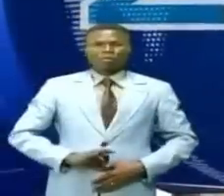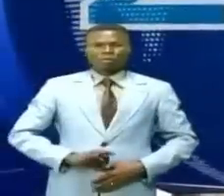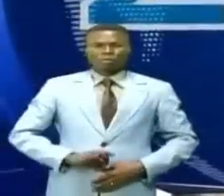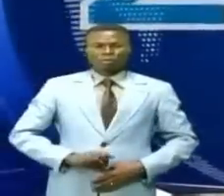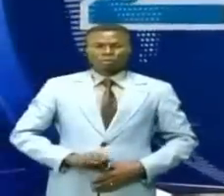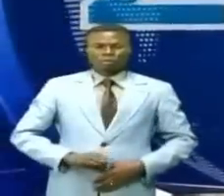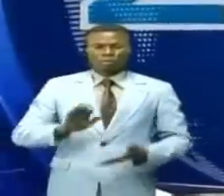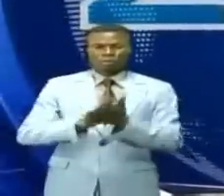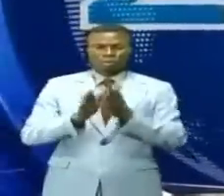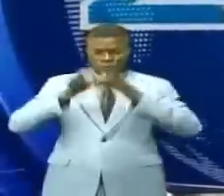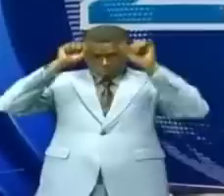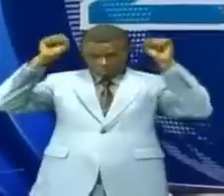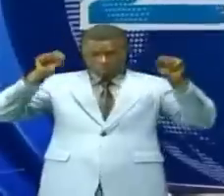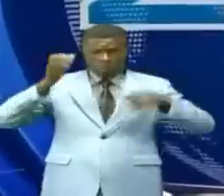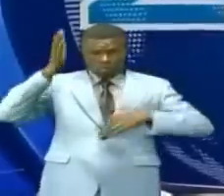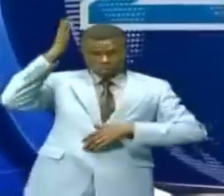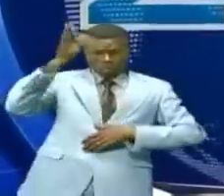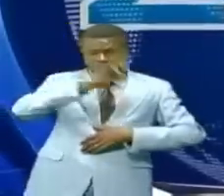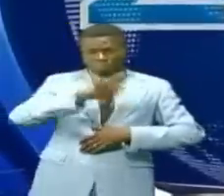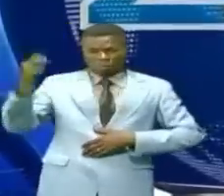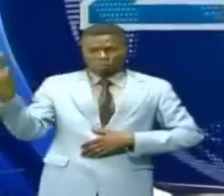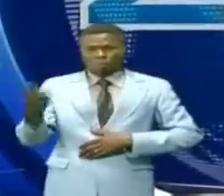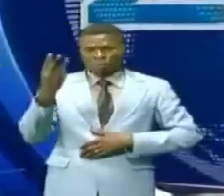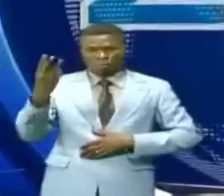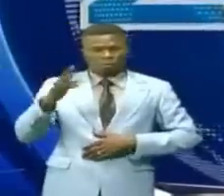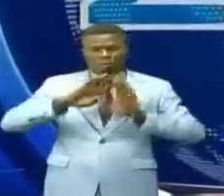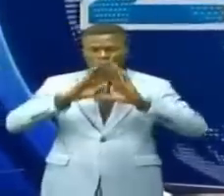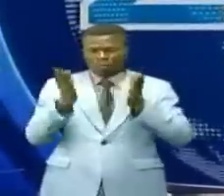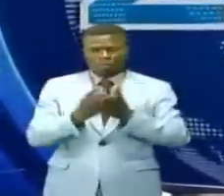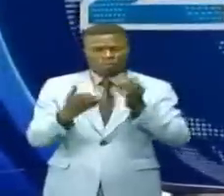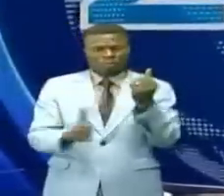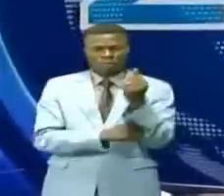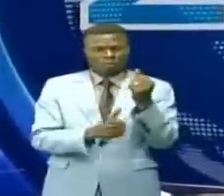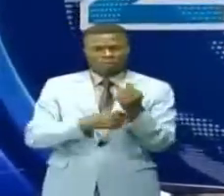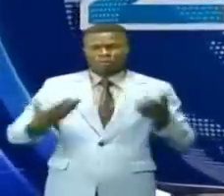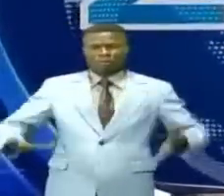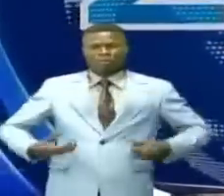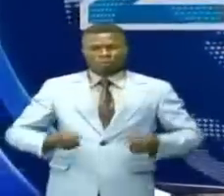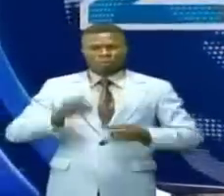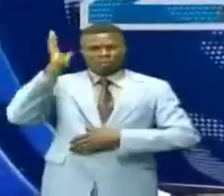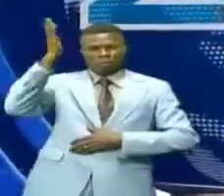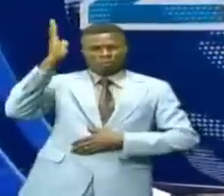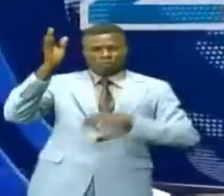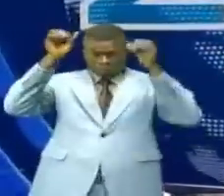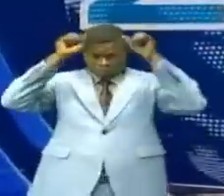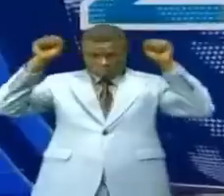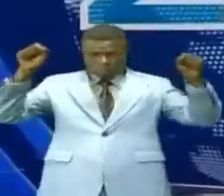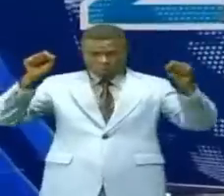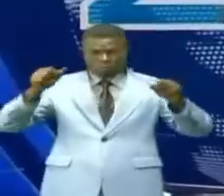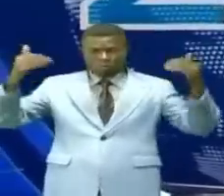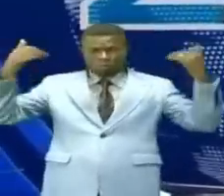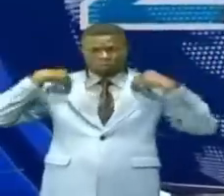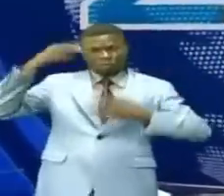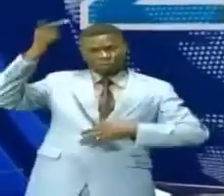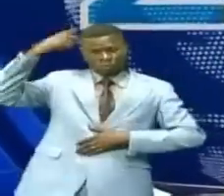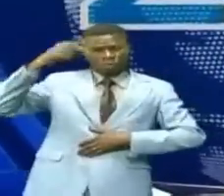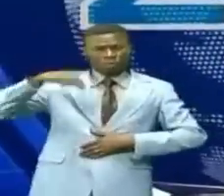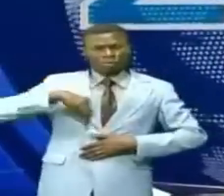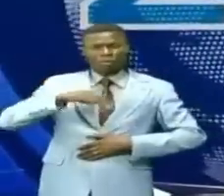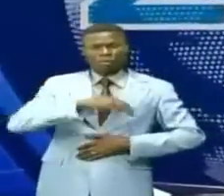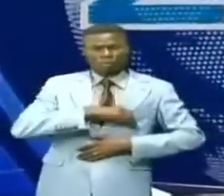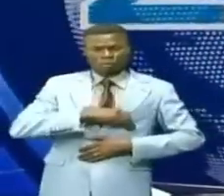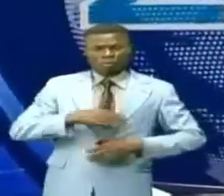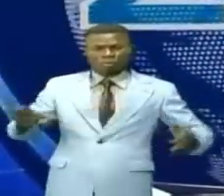à la présidentielle de 2023 a été saluée à sa juste valeur par la conférence des présidents et personnalités politiques membres